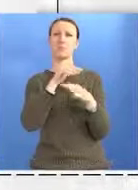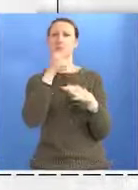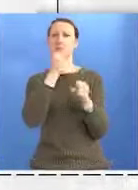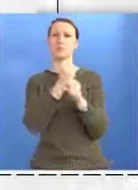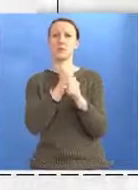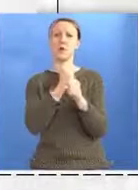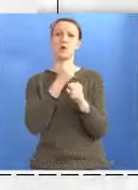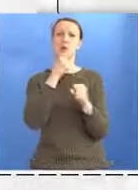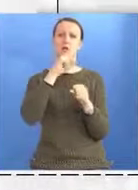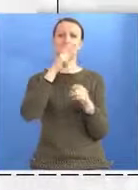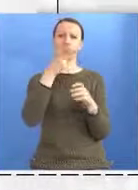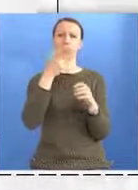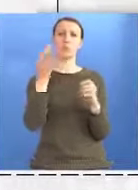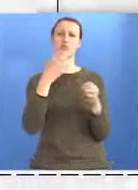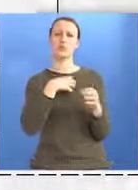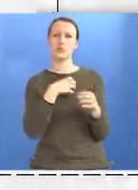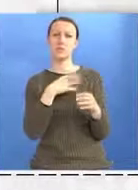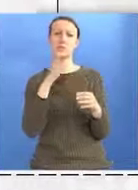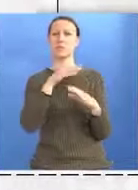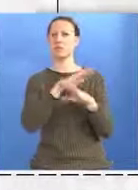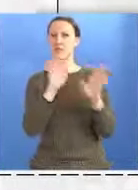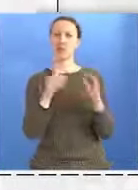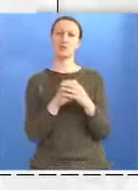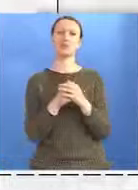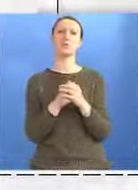što sam radila za druge, nešto za sebe i tako.